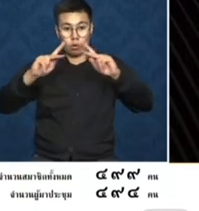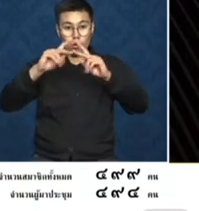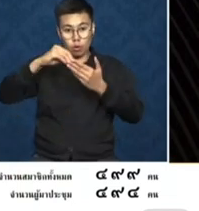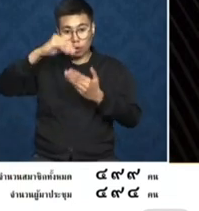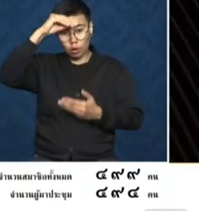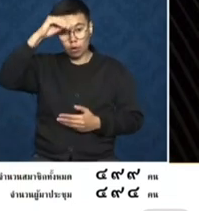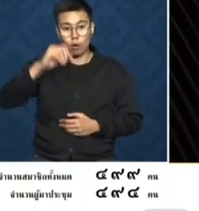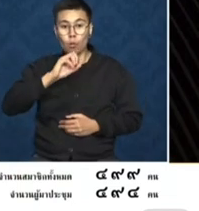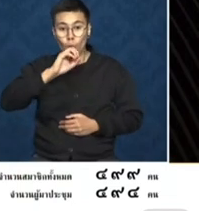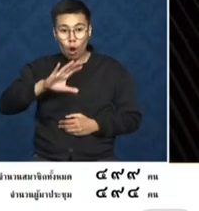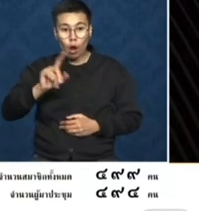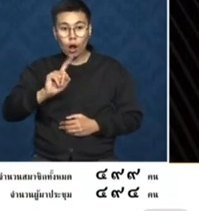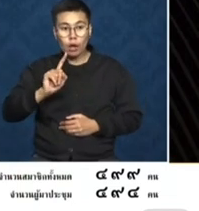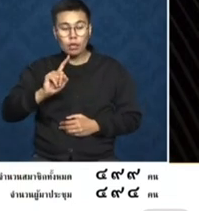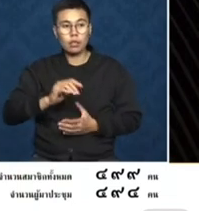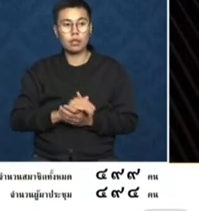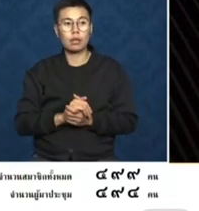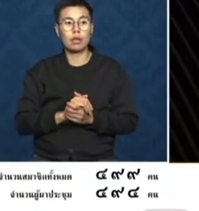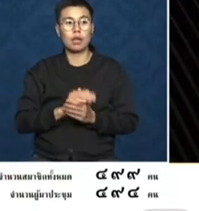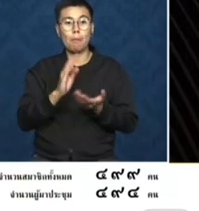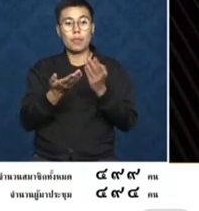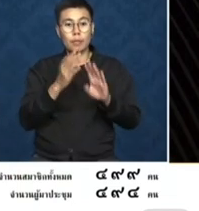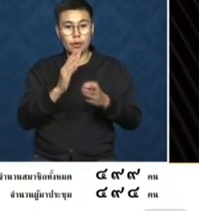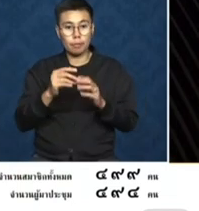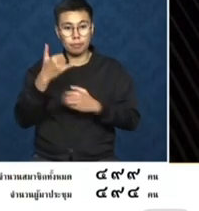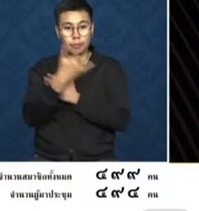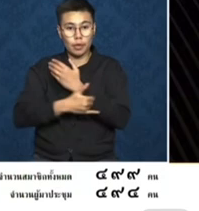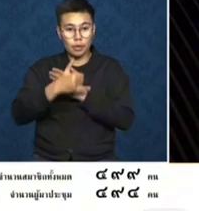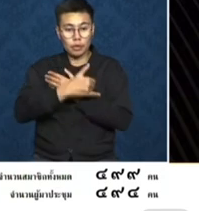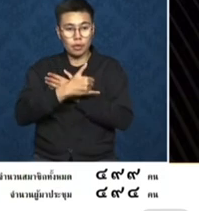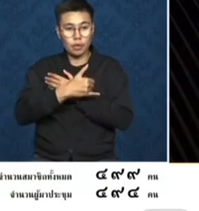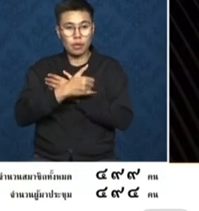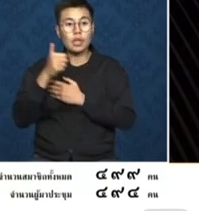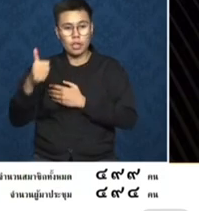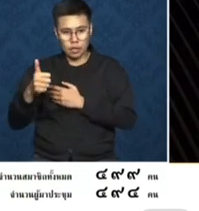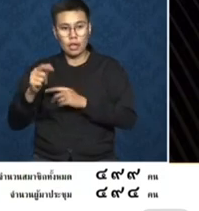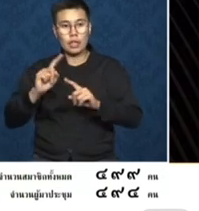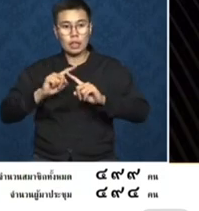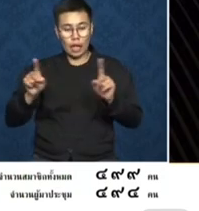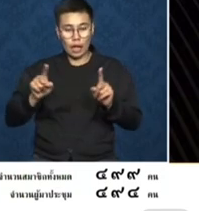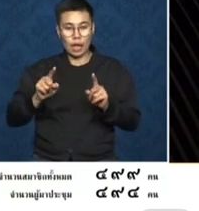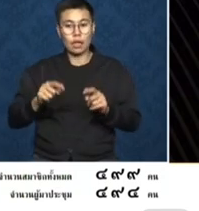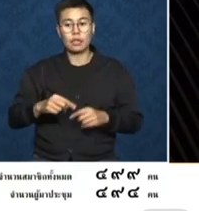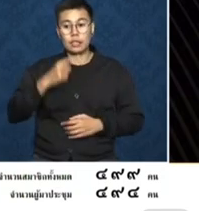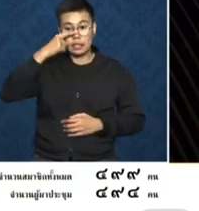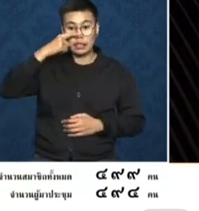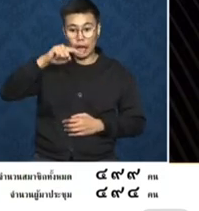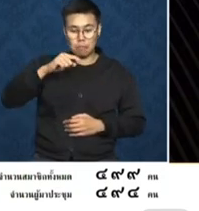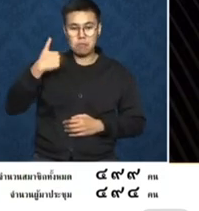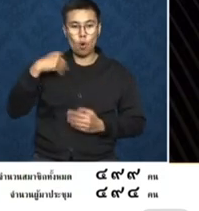ทคงไม่เทียบมาตรฐานประเทศอื่นดีกวาครัเราจะ็ตัวของเราเอง